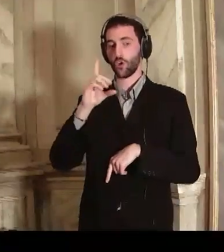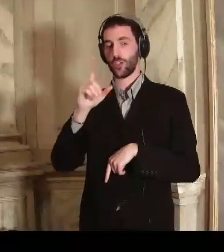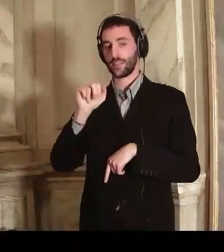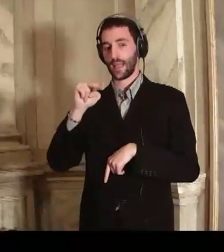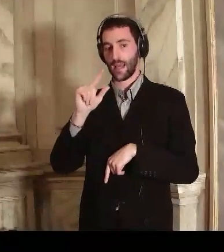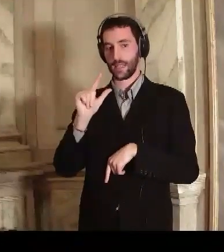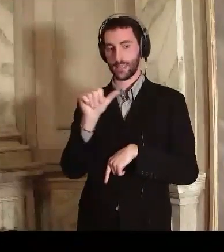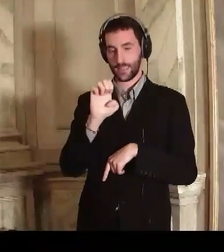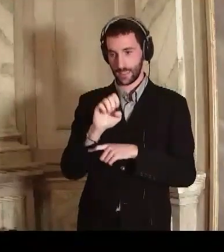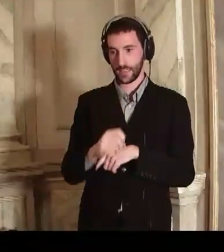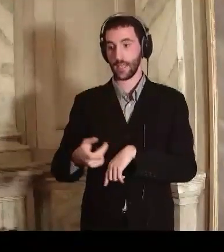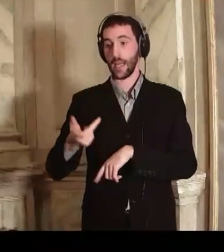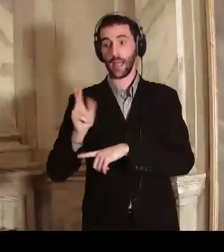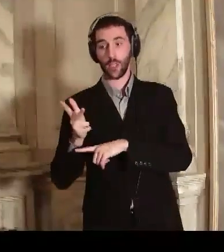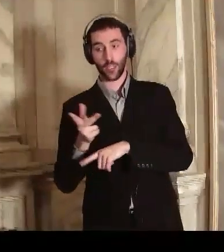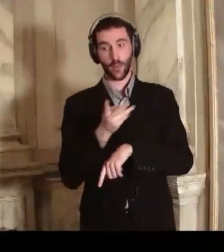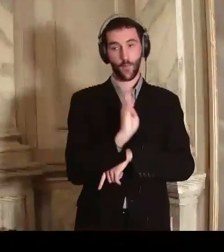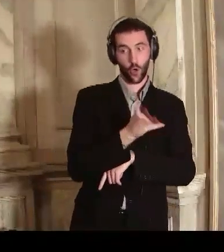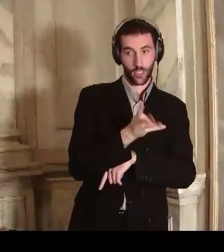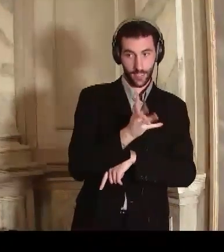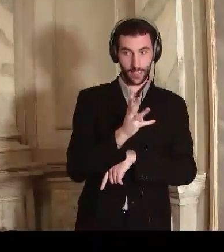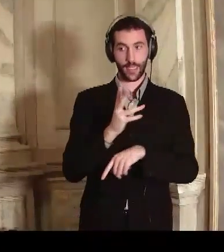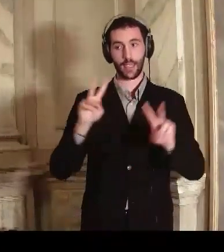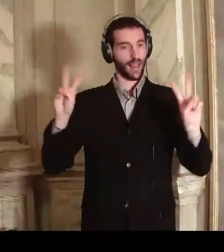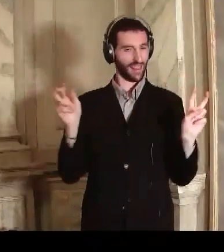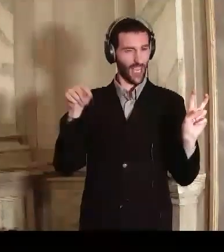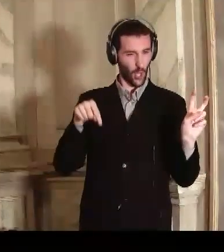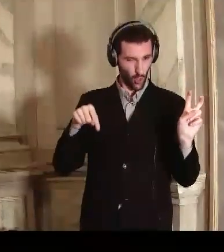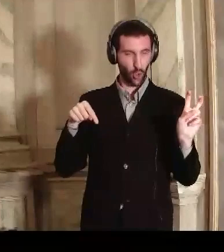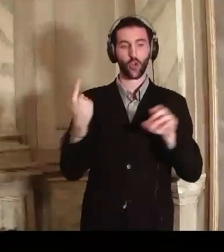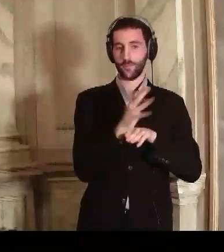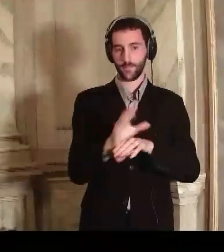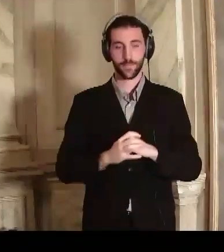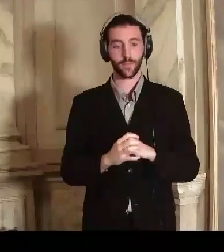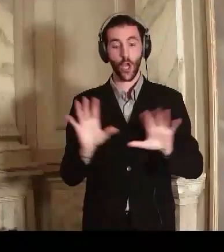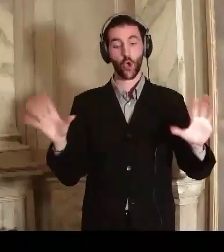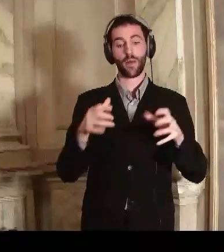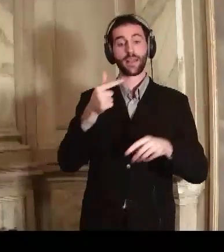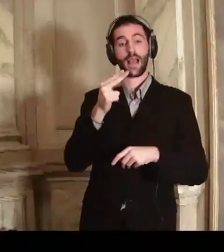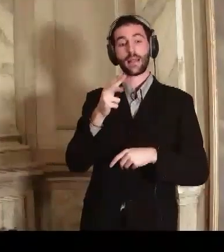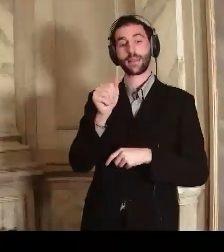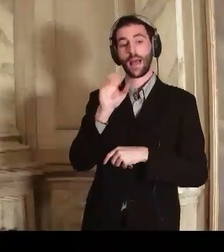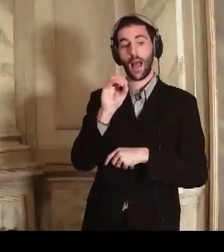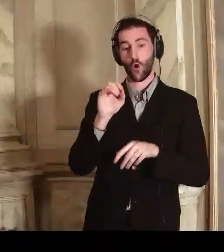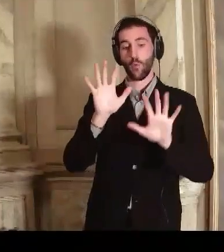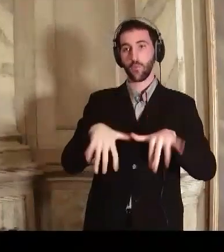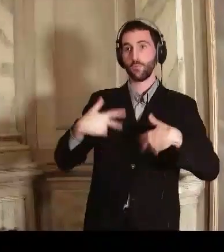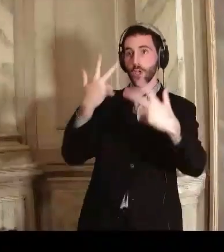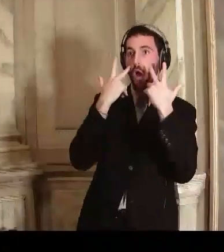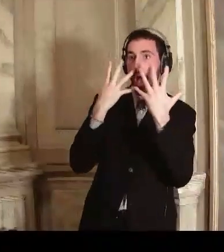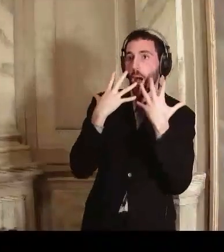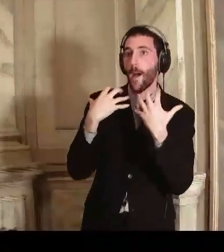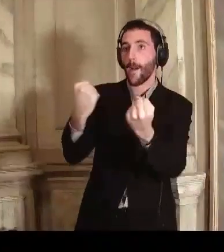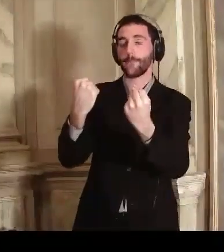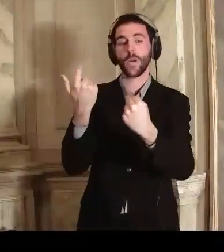13 e 14, grazie a un'estetica rigorosamente austera e minimalista. La compagnia Tao ipnotizzerà e sfiderà il pubblico con un